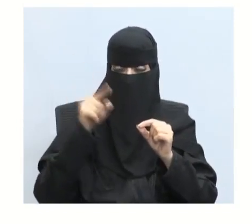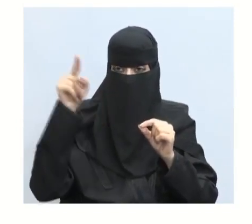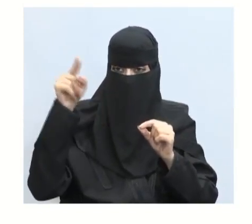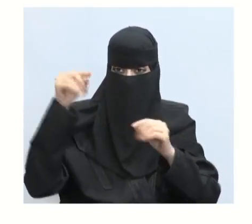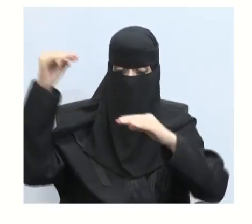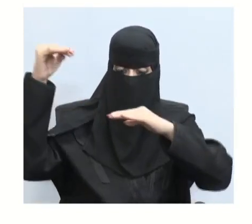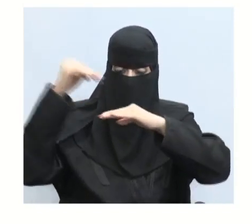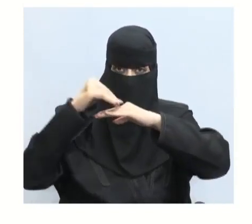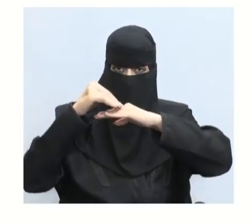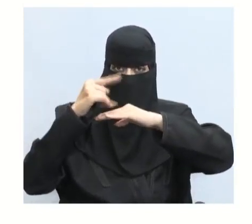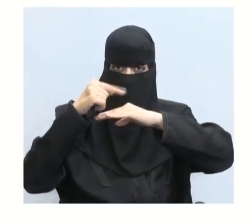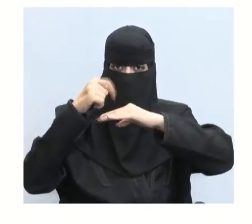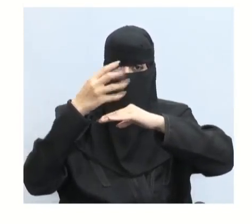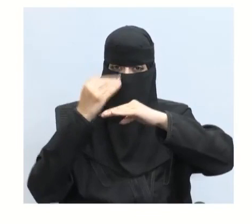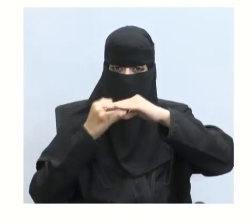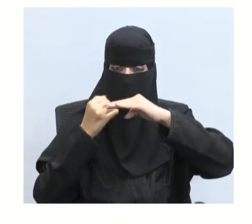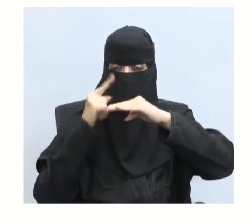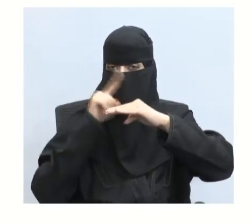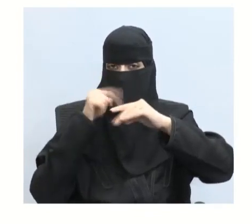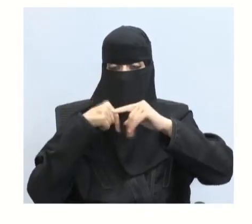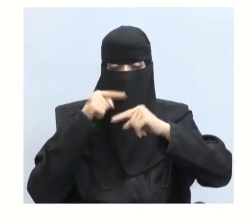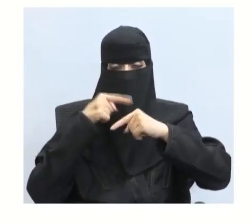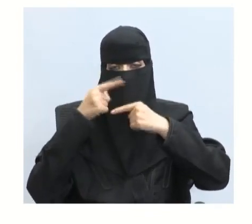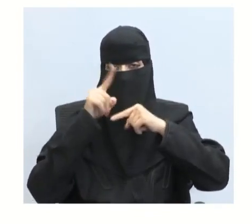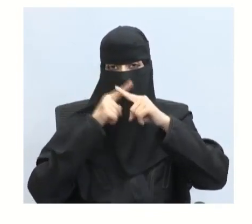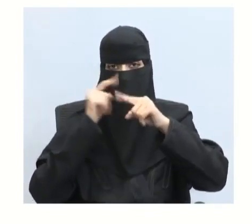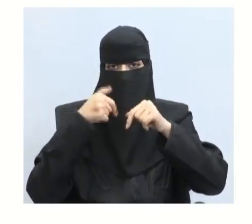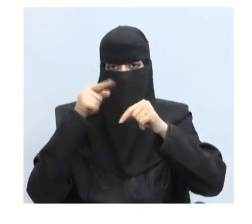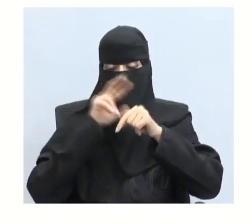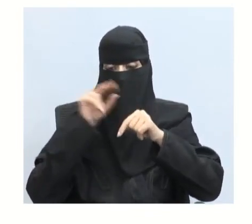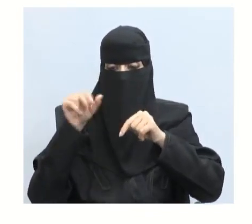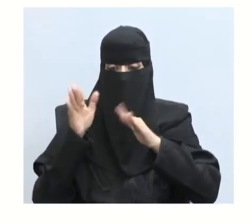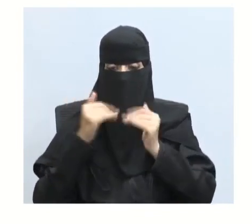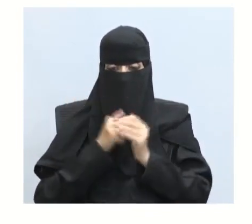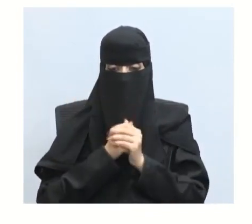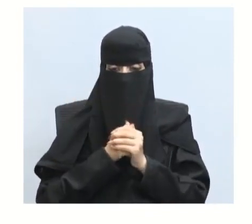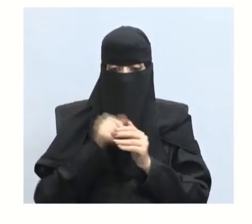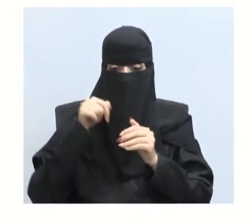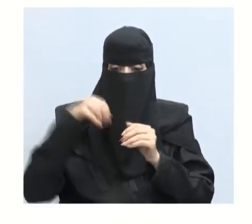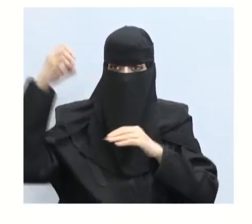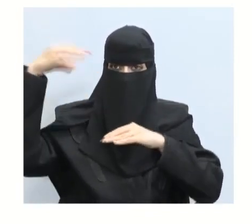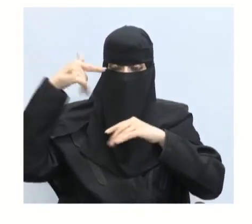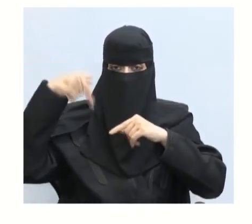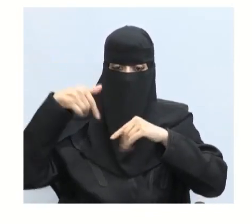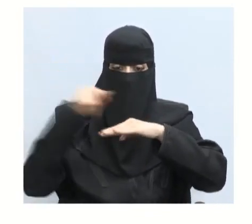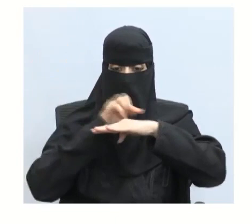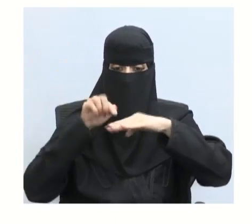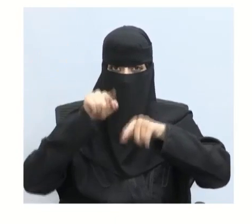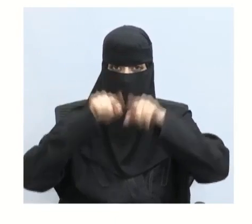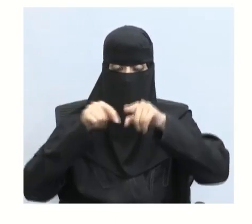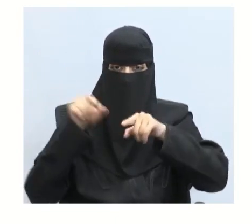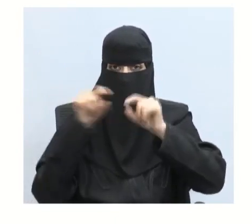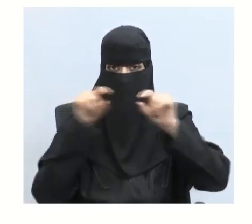الانعكاس نعم خطا دائما تساوي زاويه الانعكاس الاشعه التي تسقط موازيه